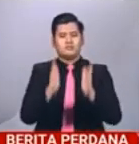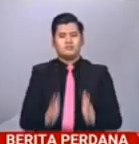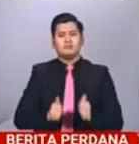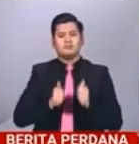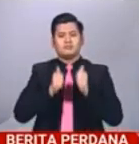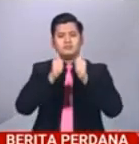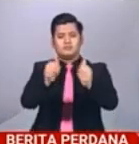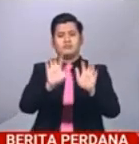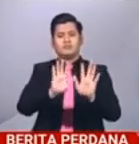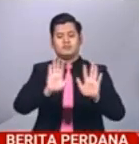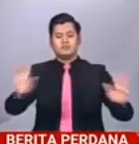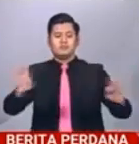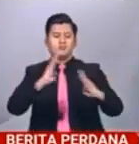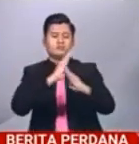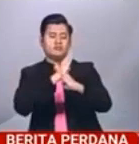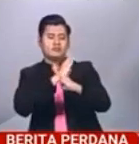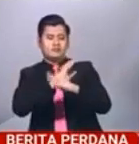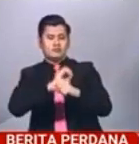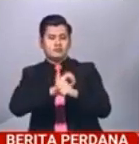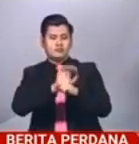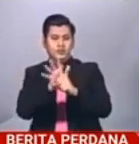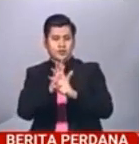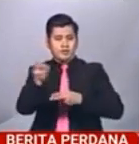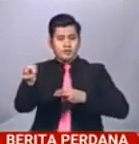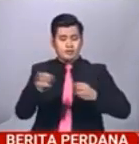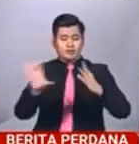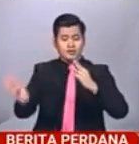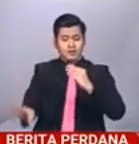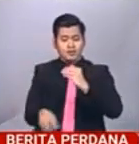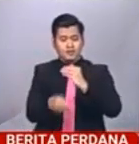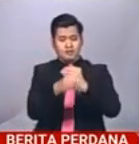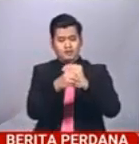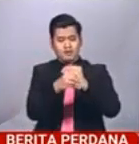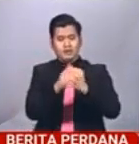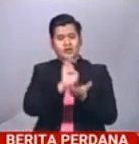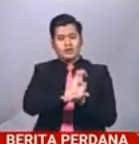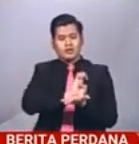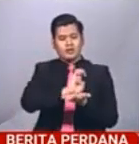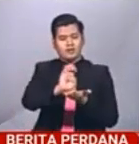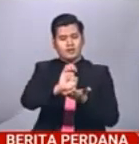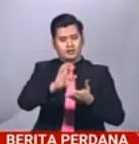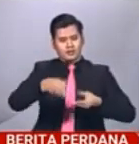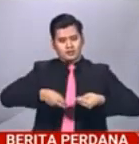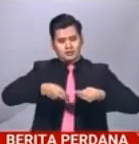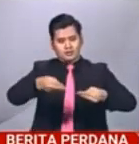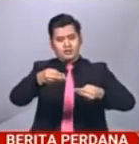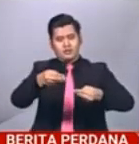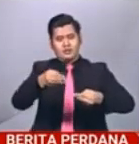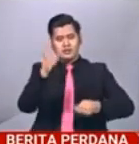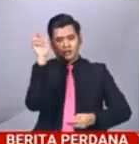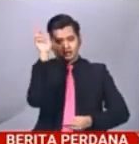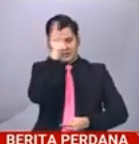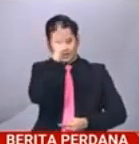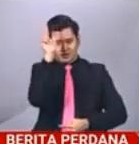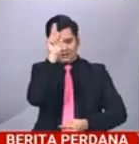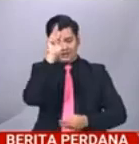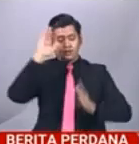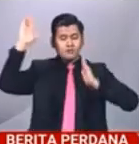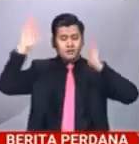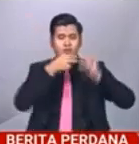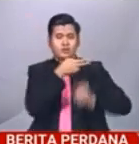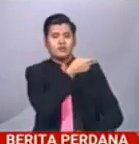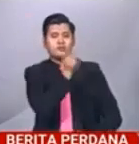mencegah COVID-19. Insentif tersebut merupakan tambahan kepada allowance disalurkan Kerajaan Persekutuan yang diumumkan sebelum